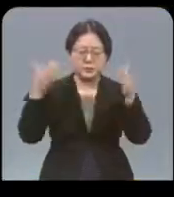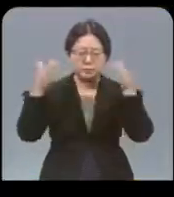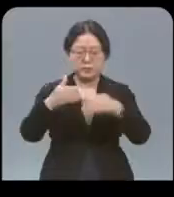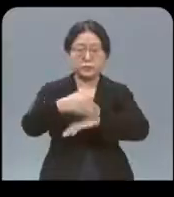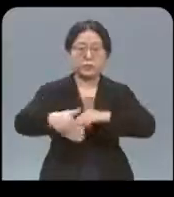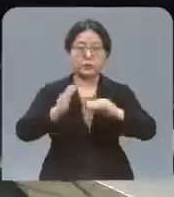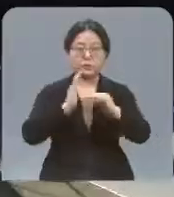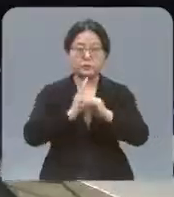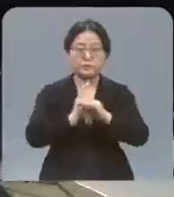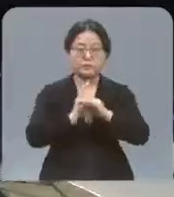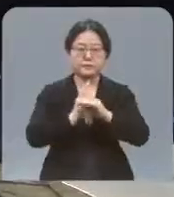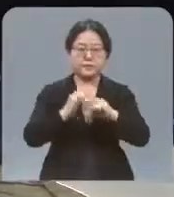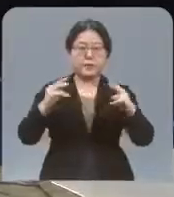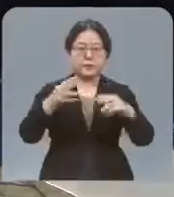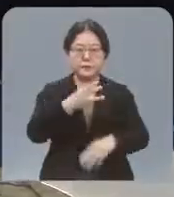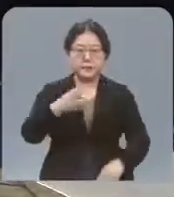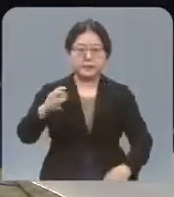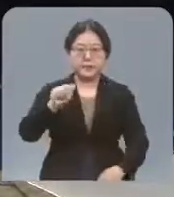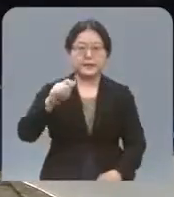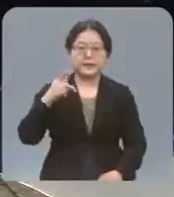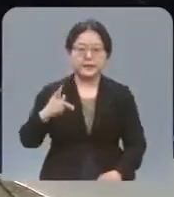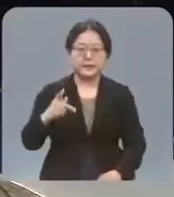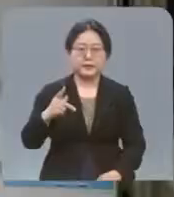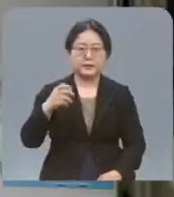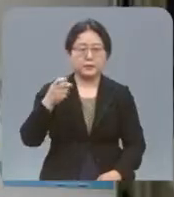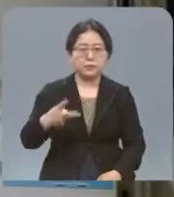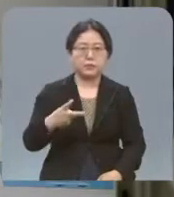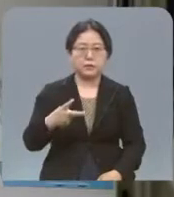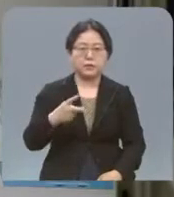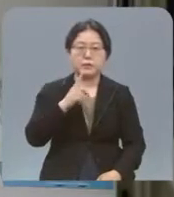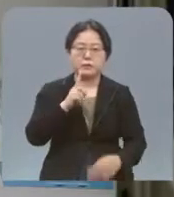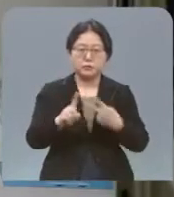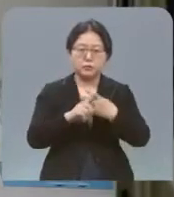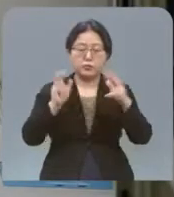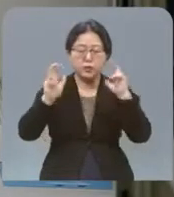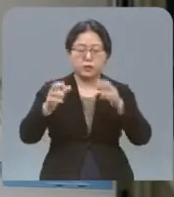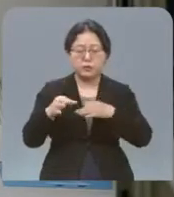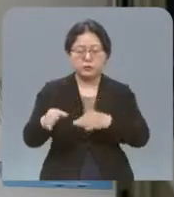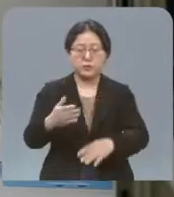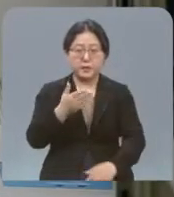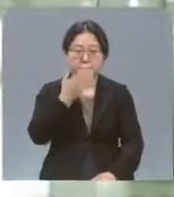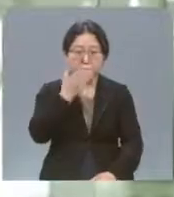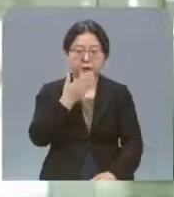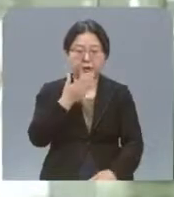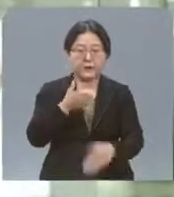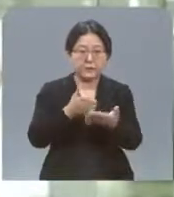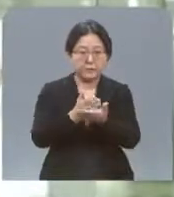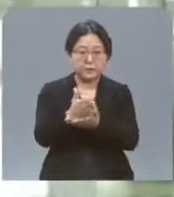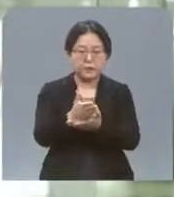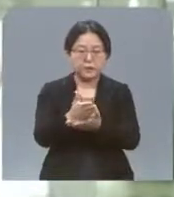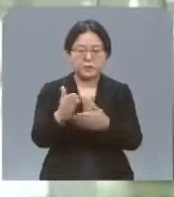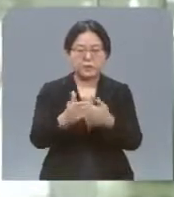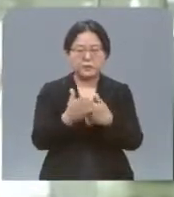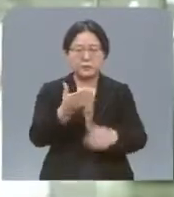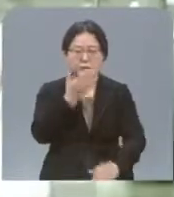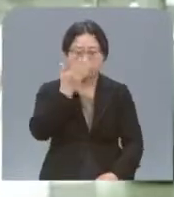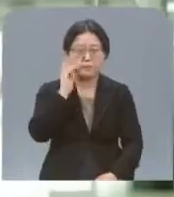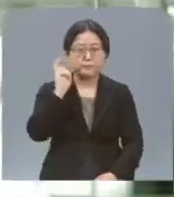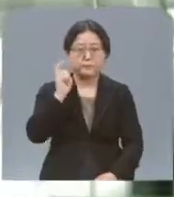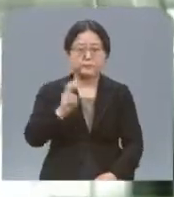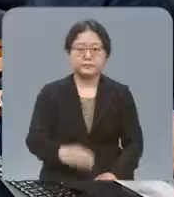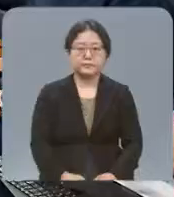계획입니다. 삼성전자나 SK하이닉스는 물론 중소기업들도 투자를 강화하고 있는 영역이라는 점에서 가능성은